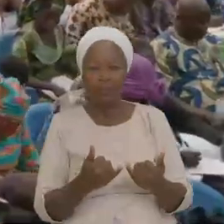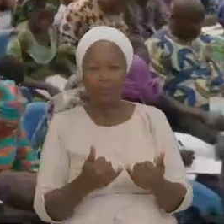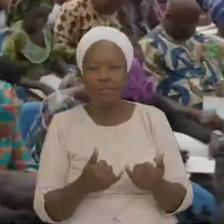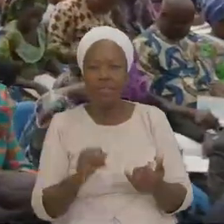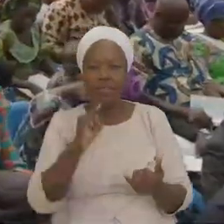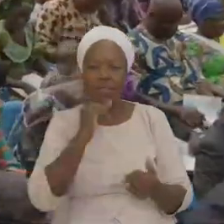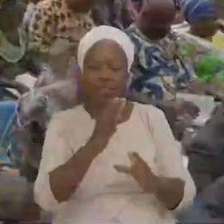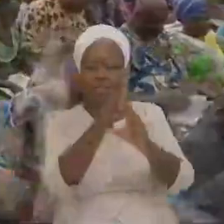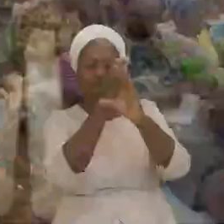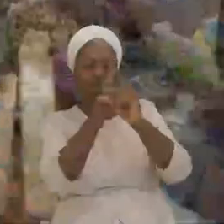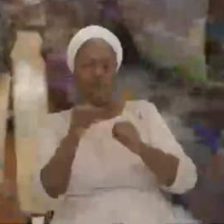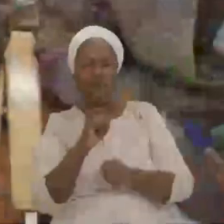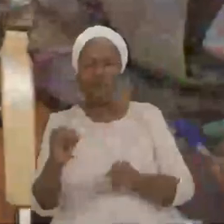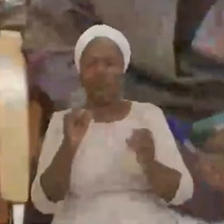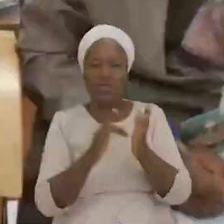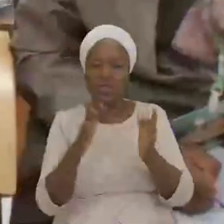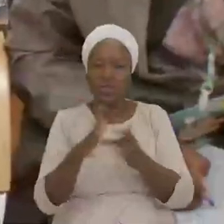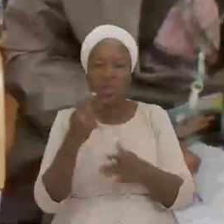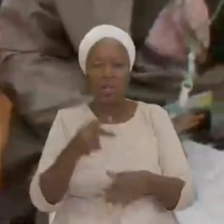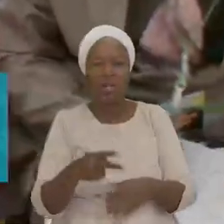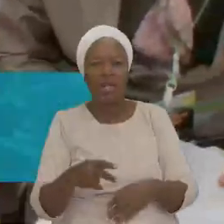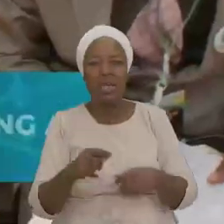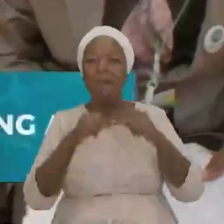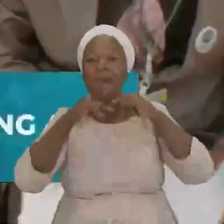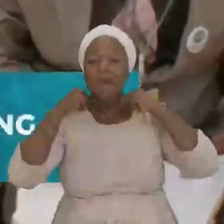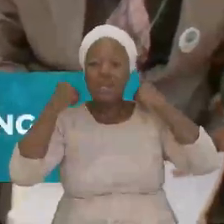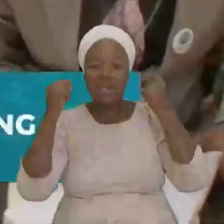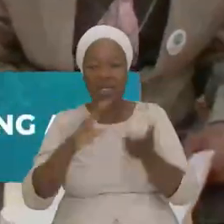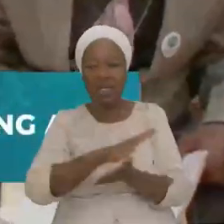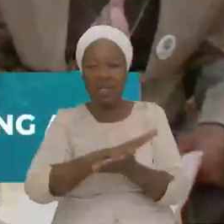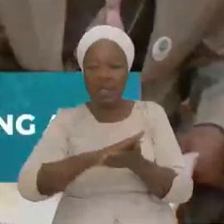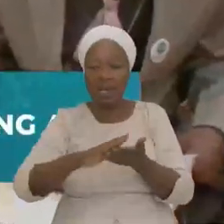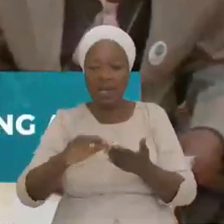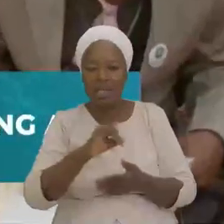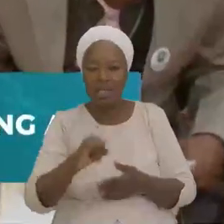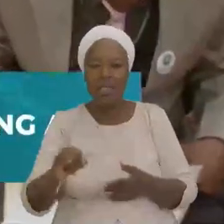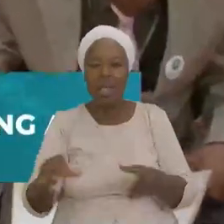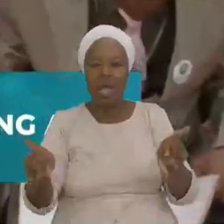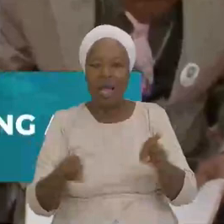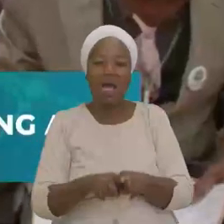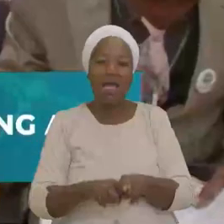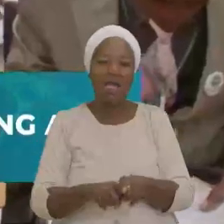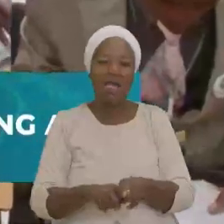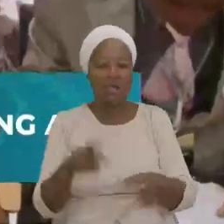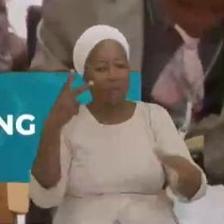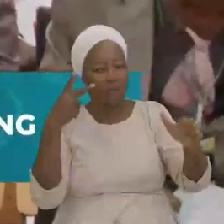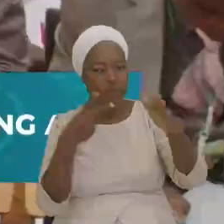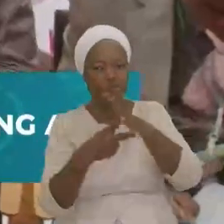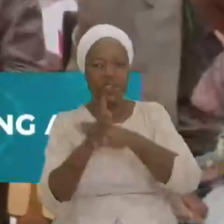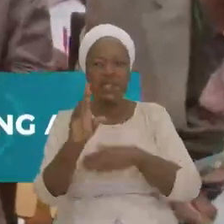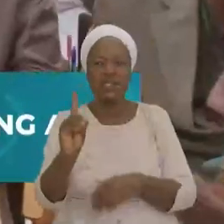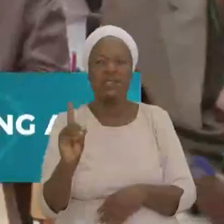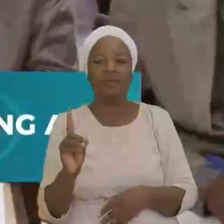Deuxièmement maintenant, recevoir la purification de Jésus, le sacrificateur,